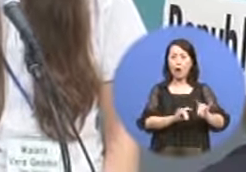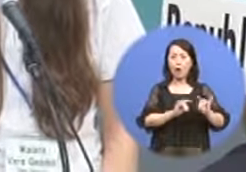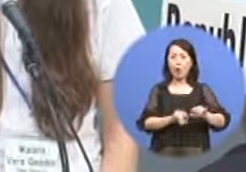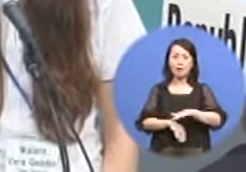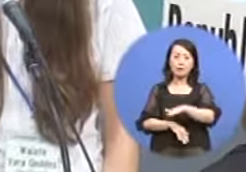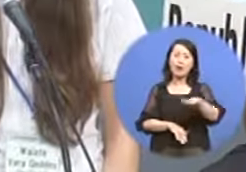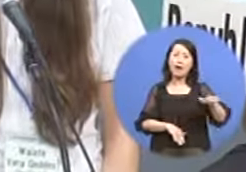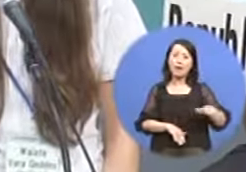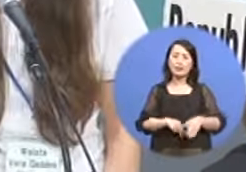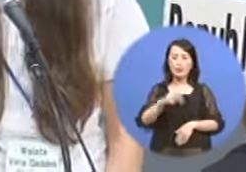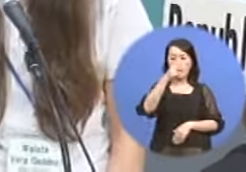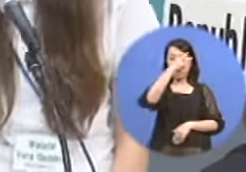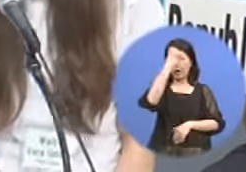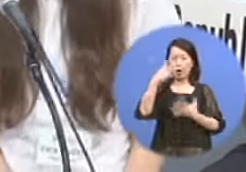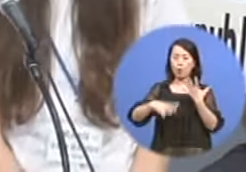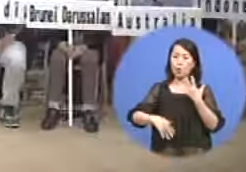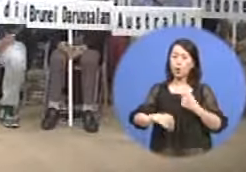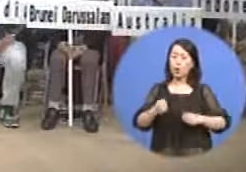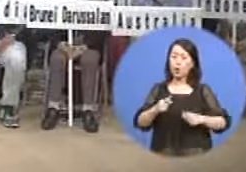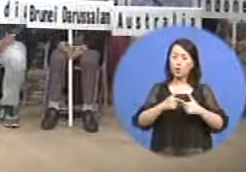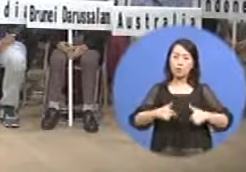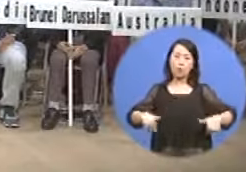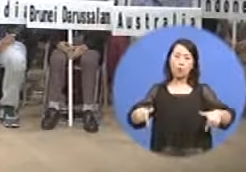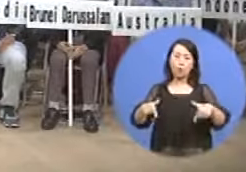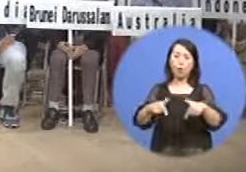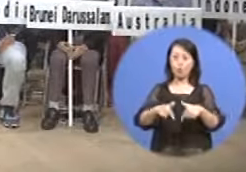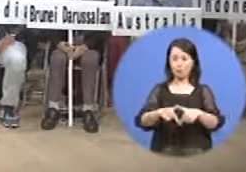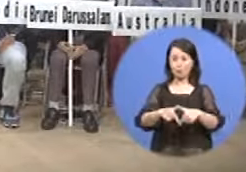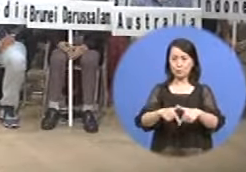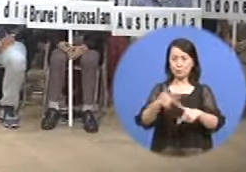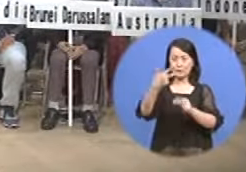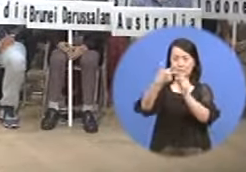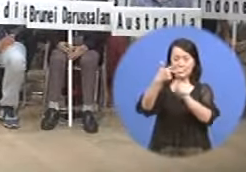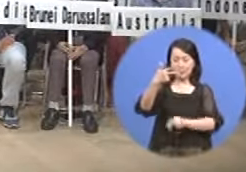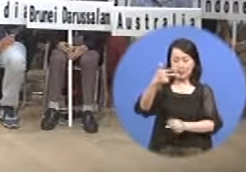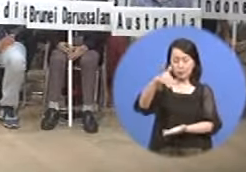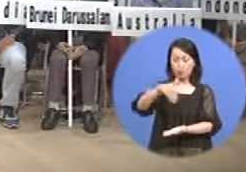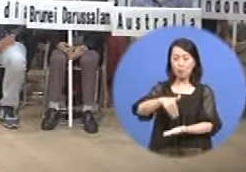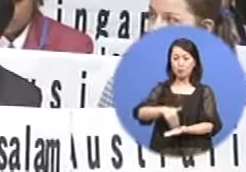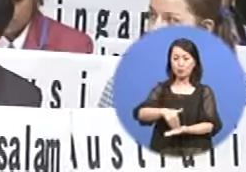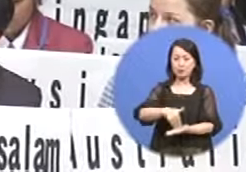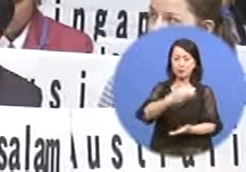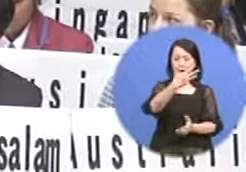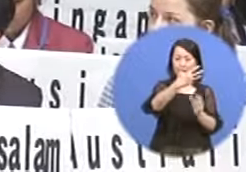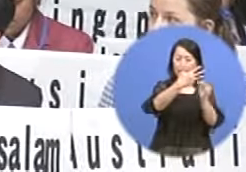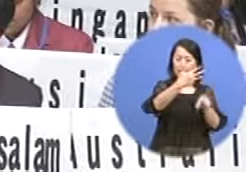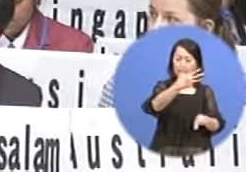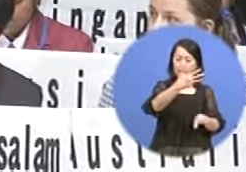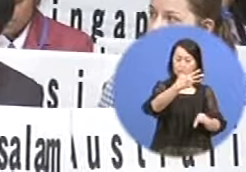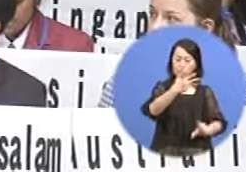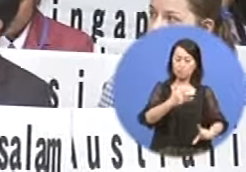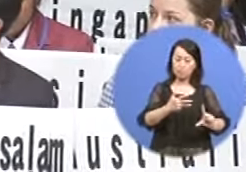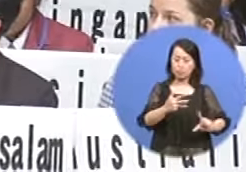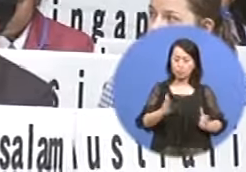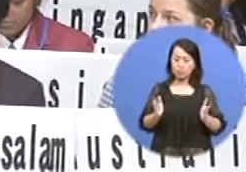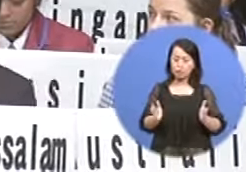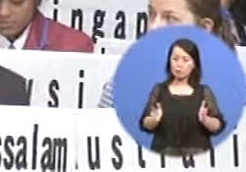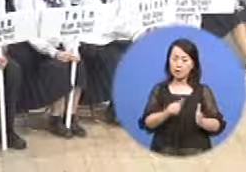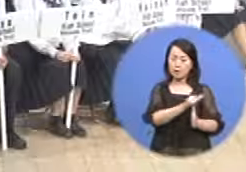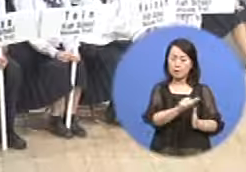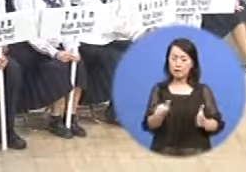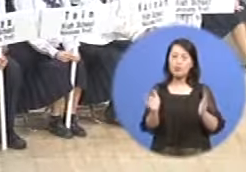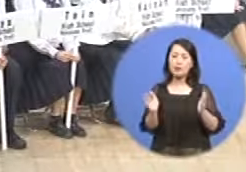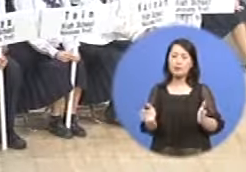っていうのはね、 はい、 実は7月の終わりから8月の初めにかけて、5日間ぐらいやるんですね、